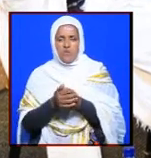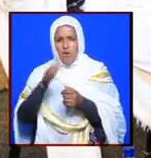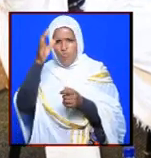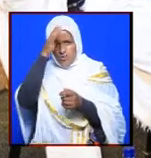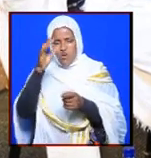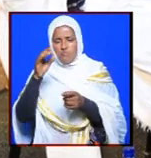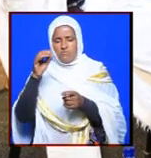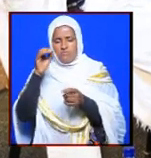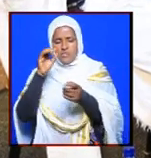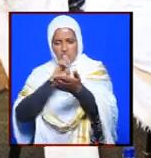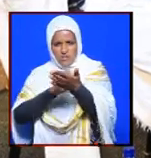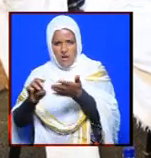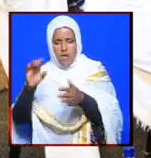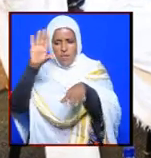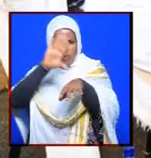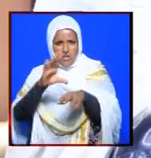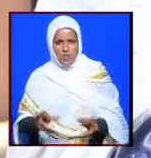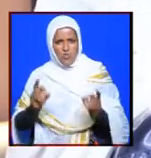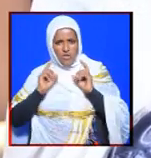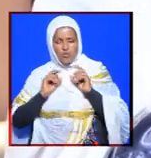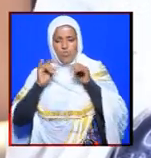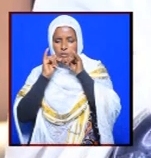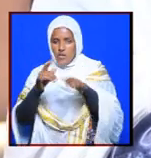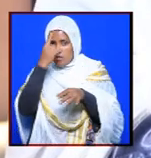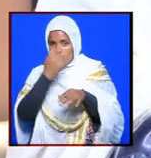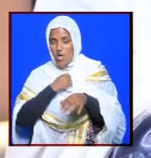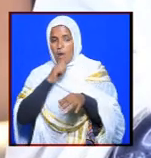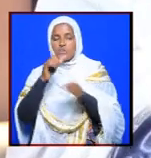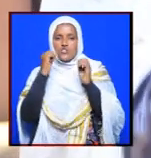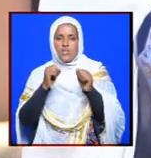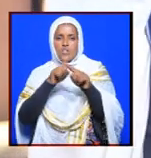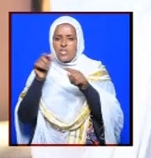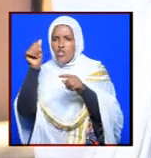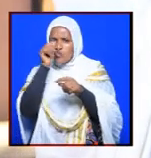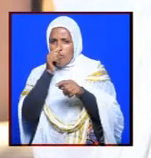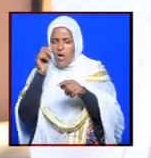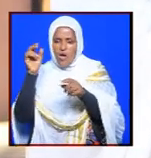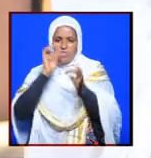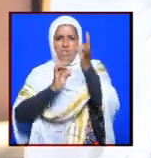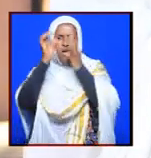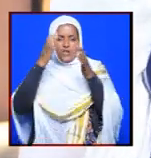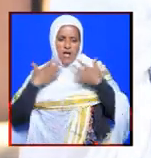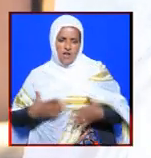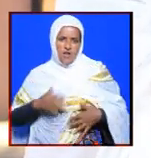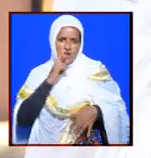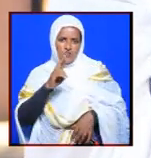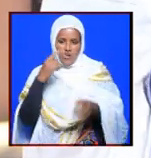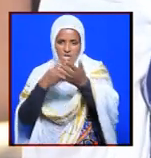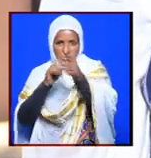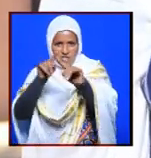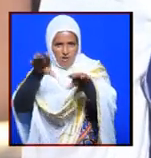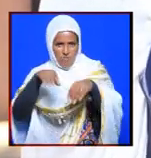ማ ቅድስና በገዳማ ህይወታቸው በበረከታቸው ላያምን ይችላል። ቢያንስ እንግዲህ የኢትዮጵያ ታሪክ ግን አካል ናቸው፣ ይህን ግን